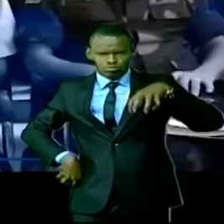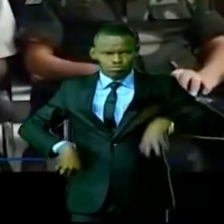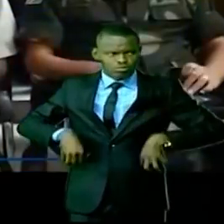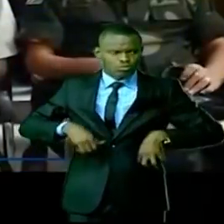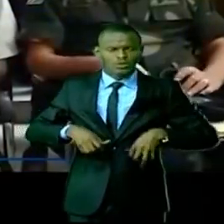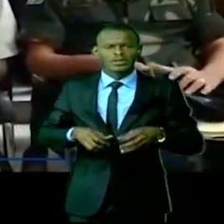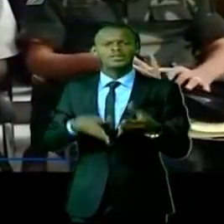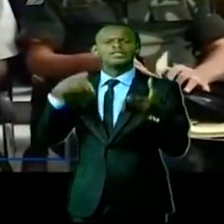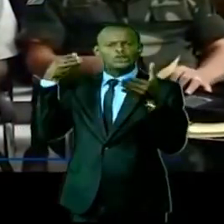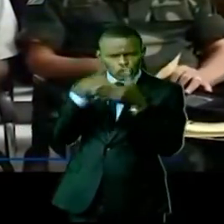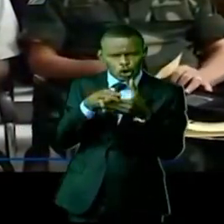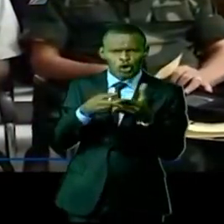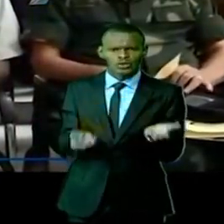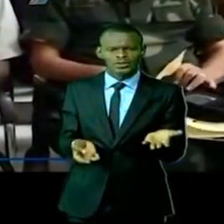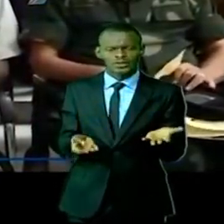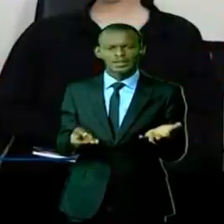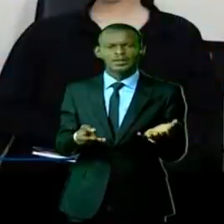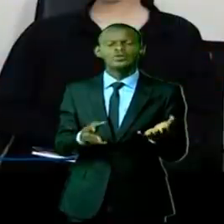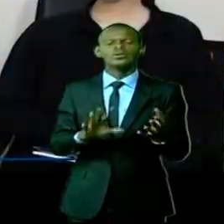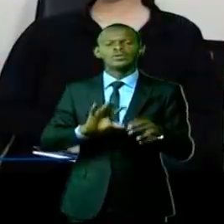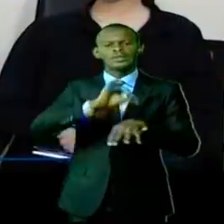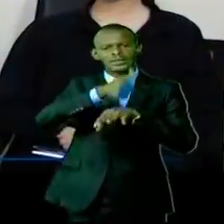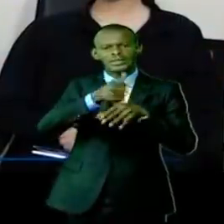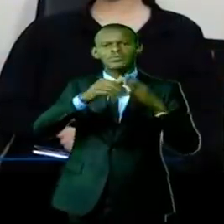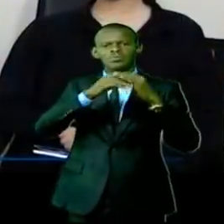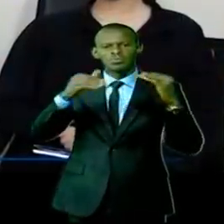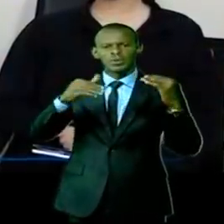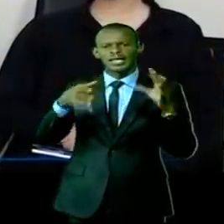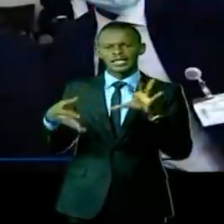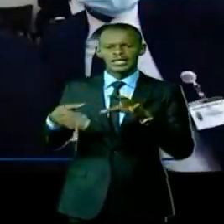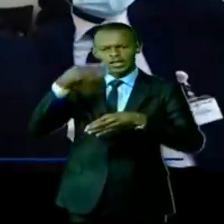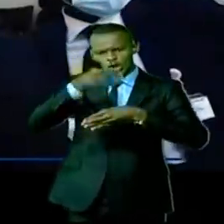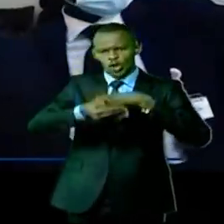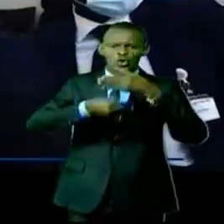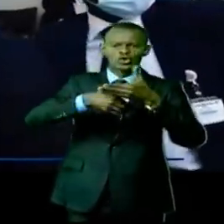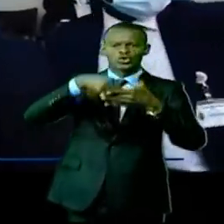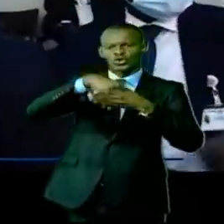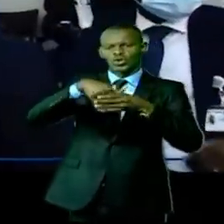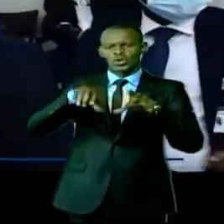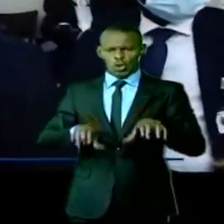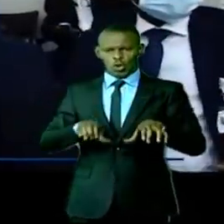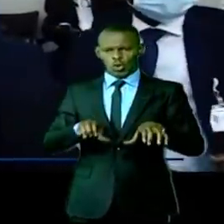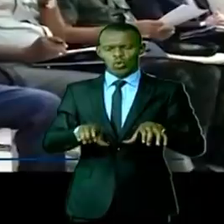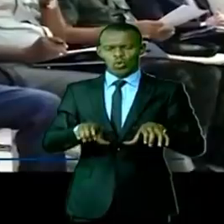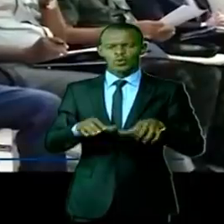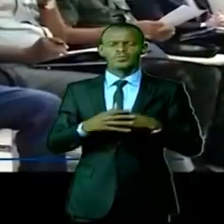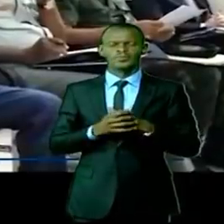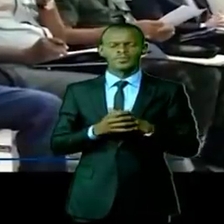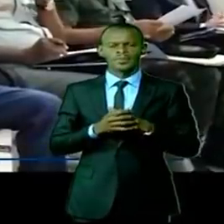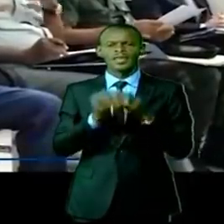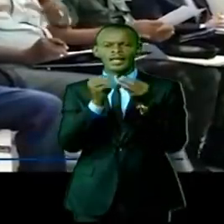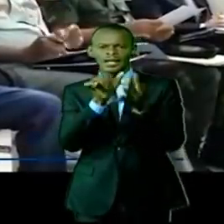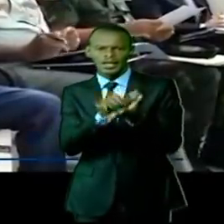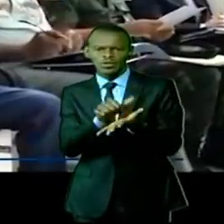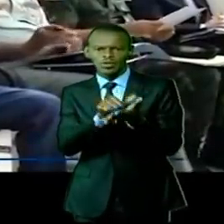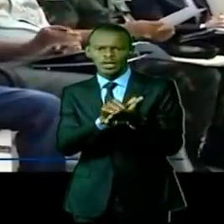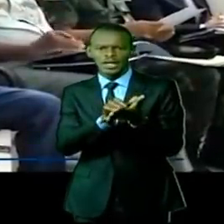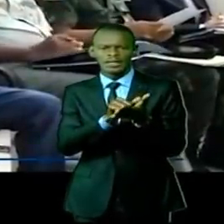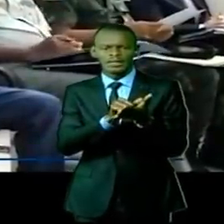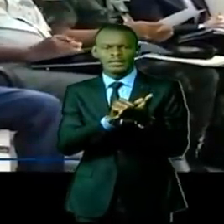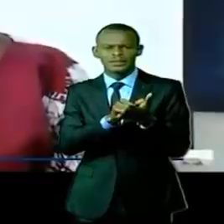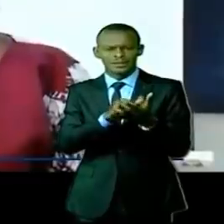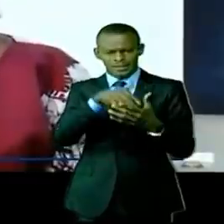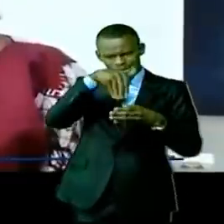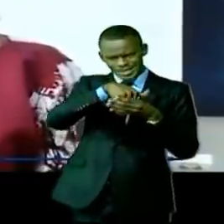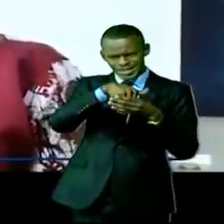de la paix et la reconstruction en RDC. Les deux parties, à savoir la RDC ainsi que les Nations Unies, ont au cours de